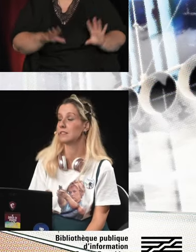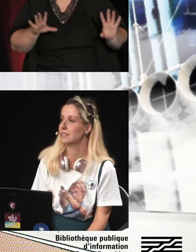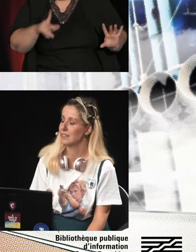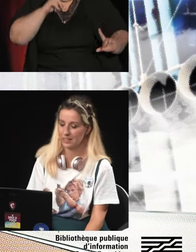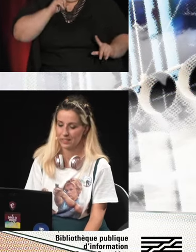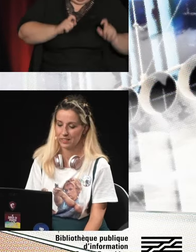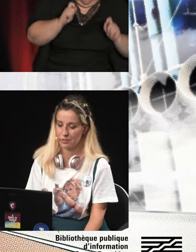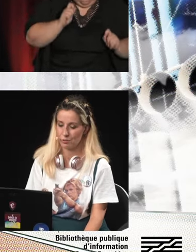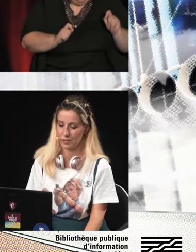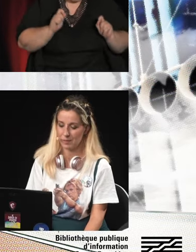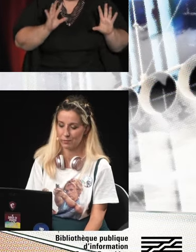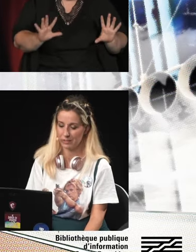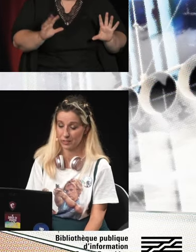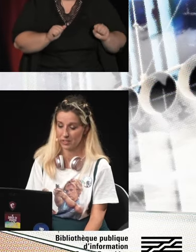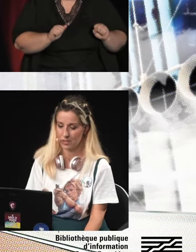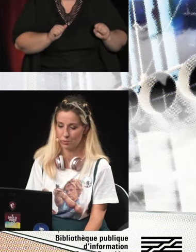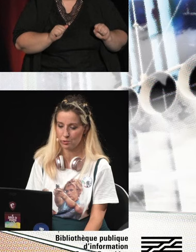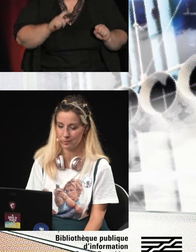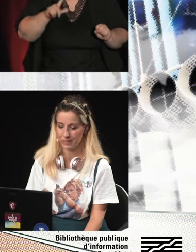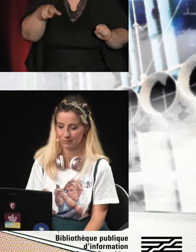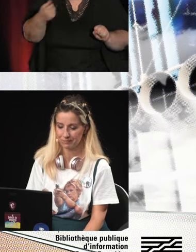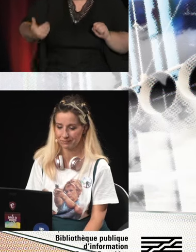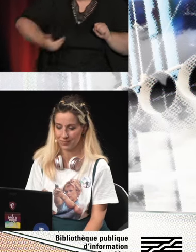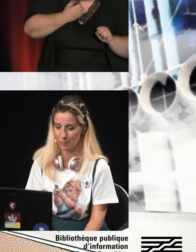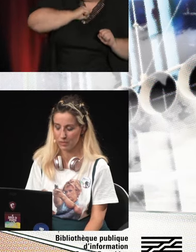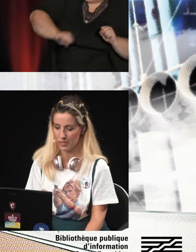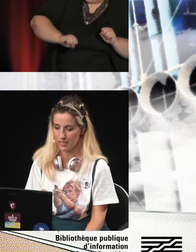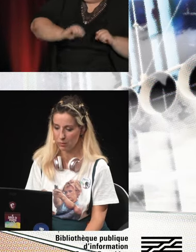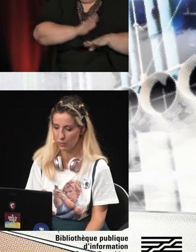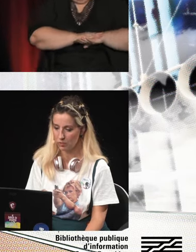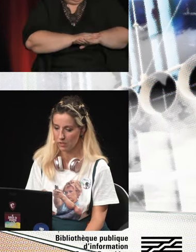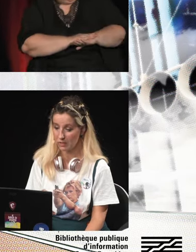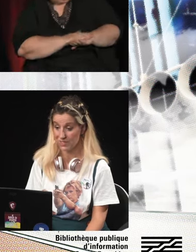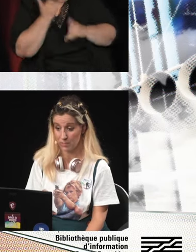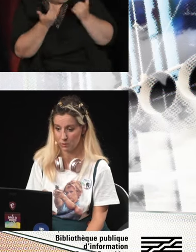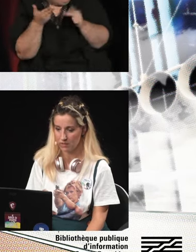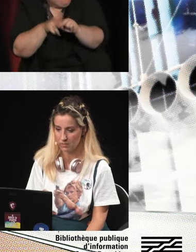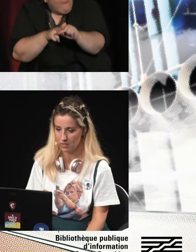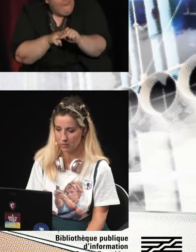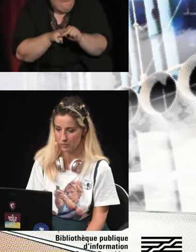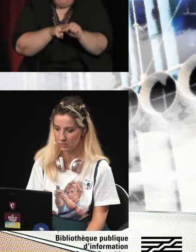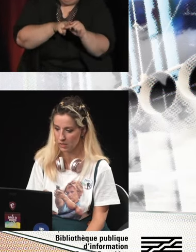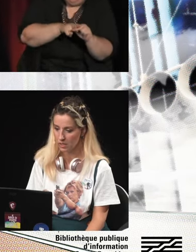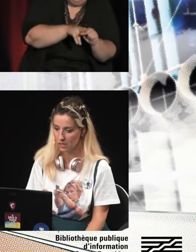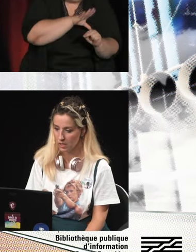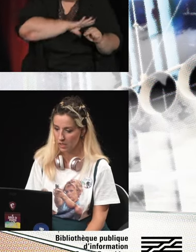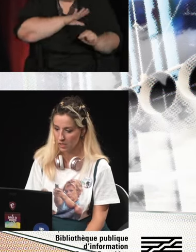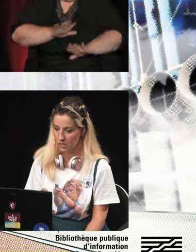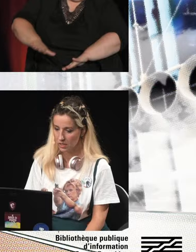voilà. Parce que je suis censée pouvoir faire du damage boost, mais on va pas tenter le diable non plus, on va pas tenter Infogramme, ça revient au